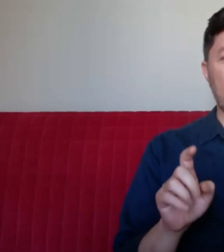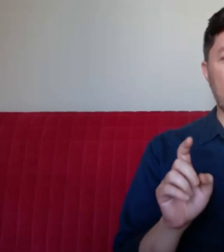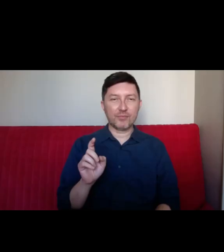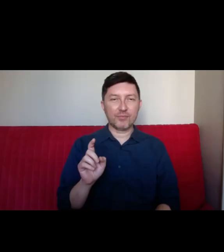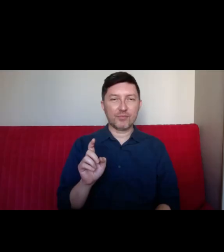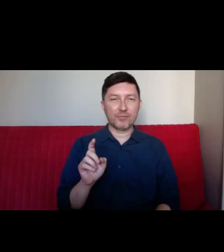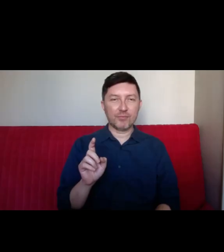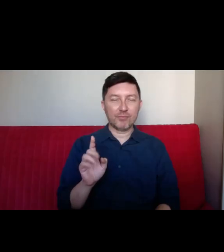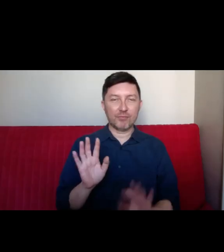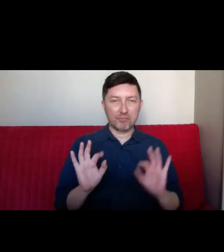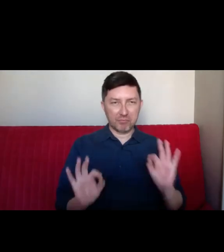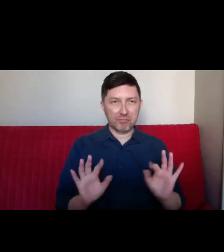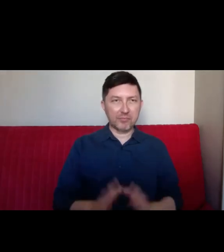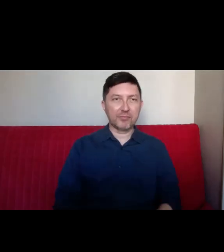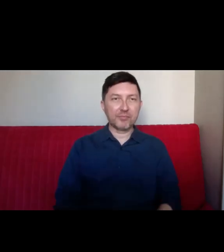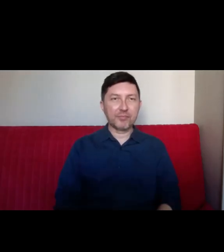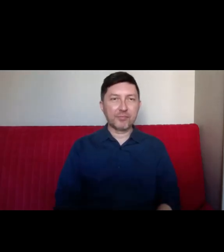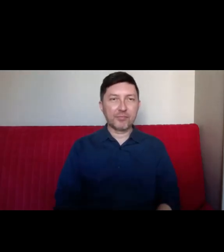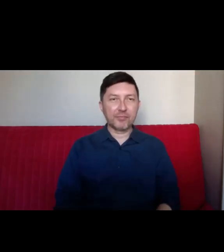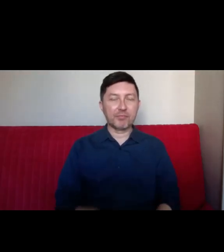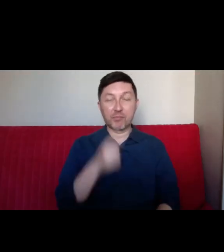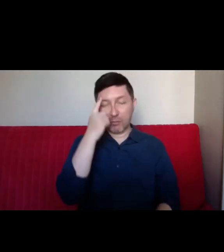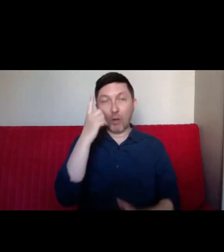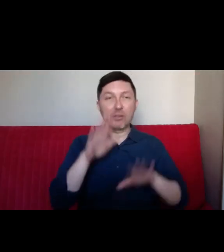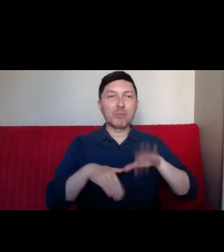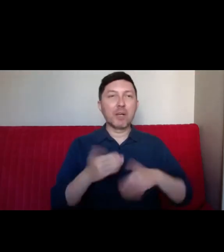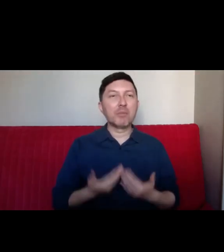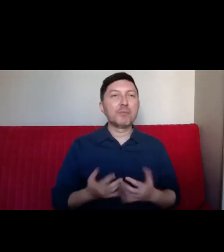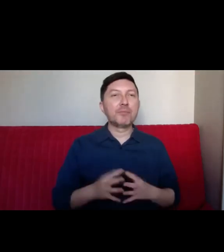Voilà. Ça doit fonctionner.